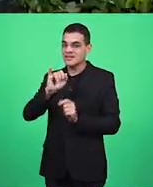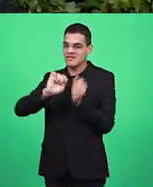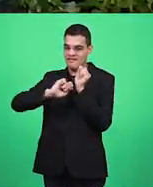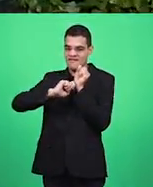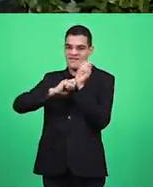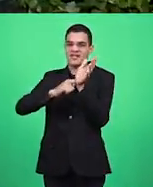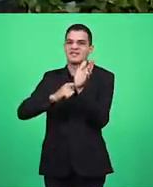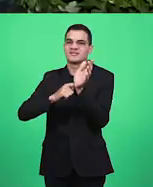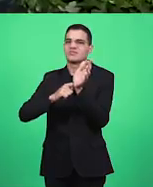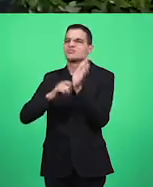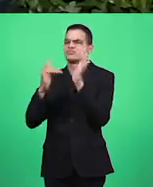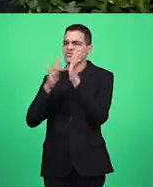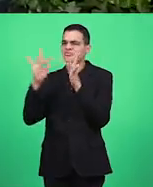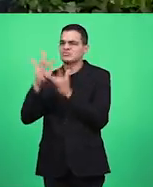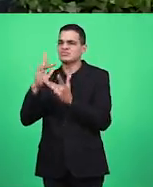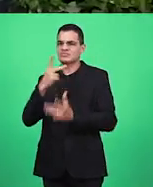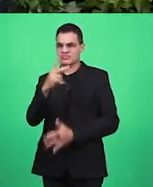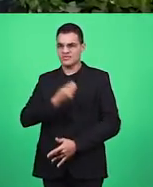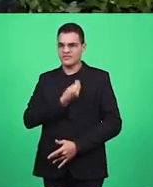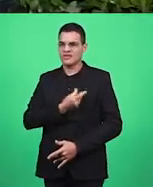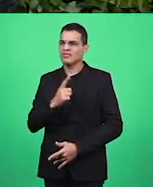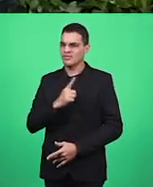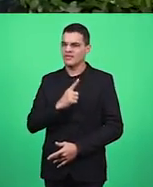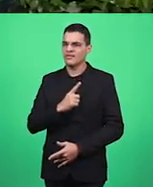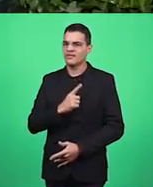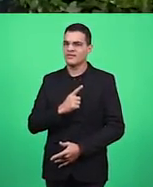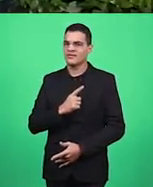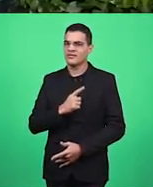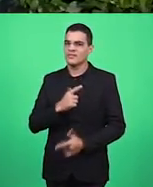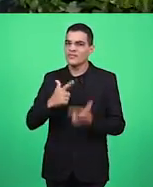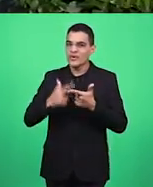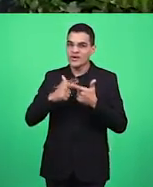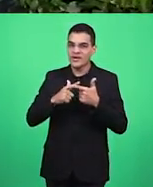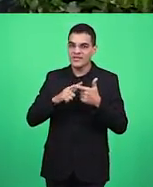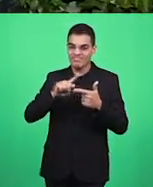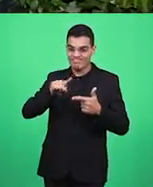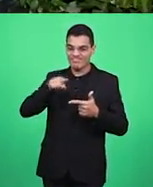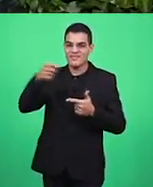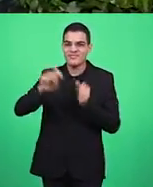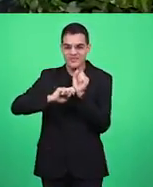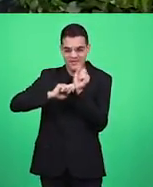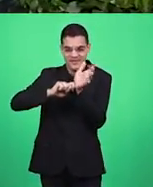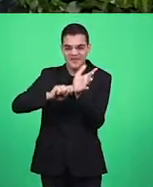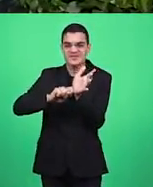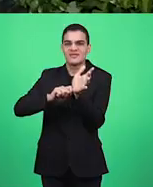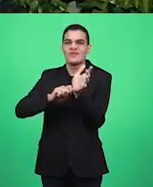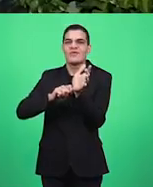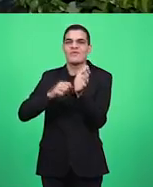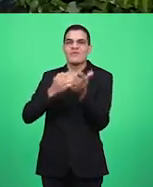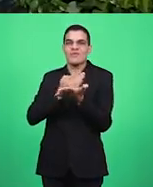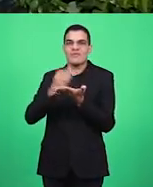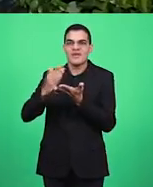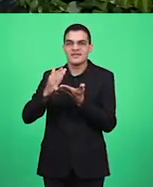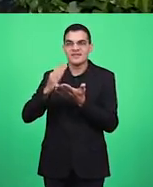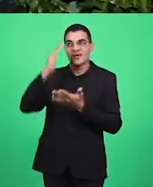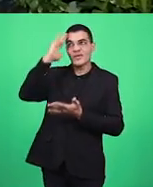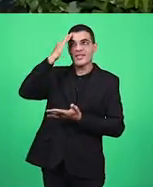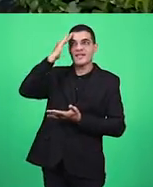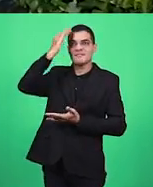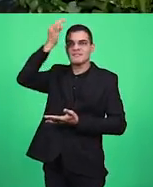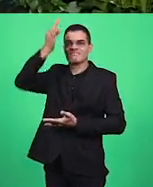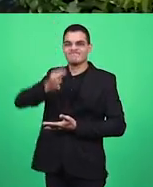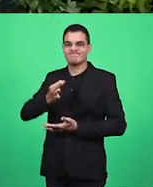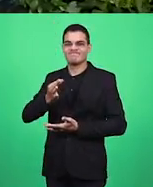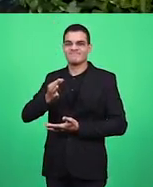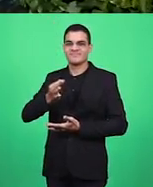ли Он тебе лично, имел ли ты личное переживание. Ты начнешь видеть Иисуса совсем по-другому, очи